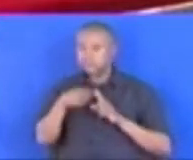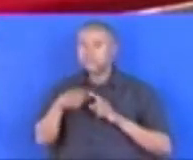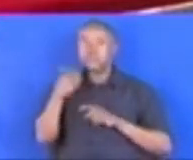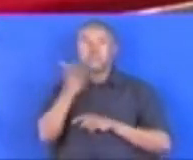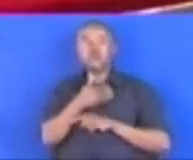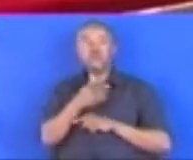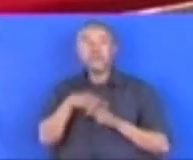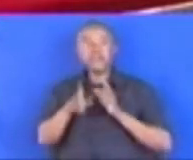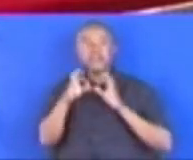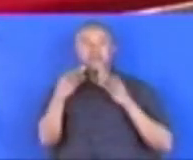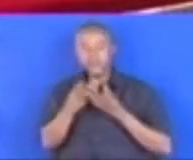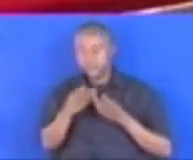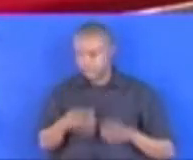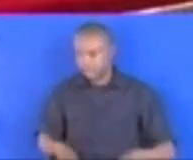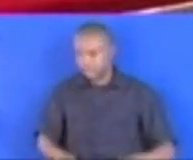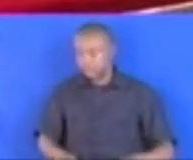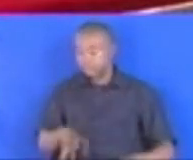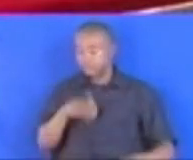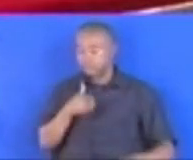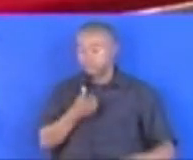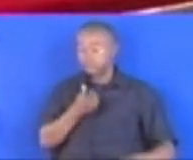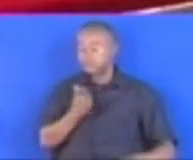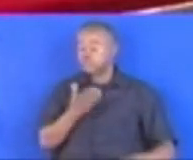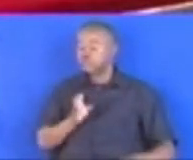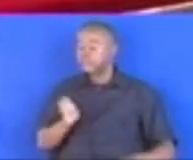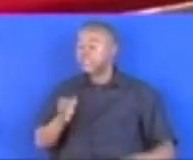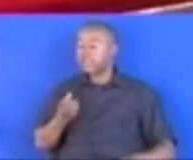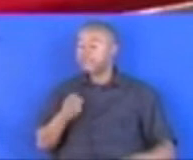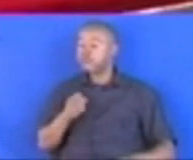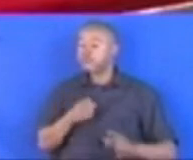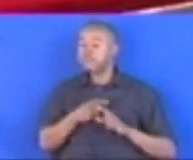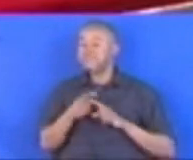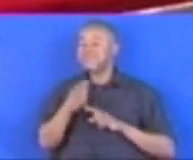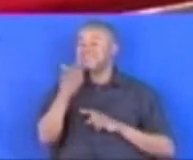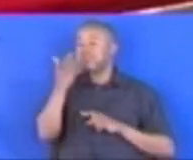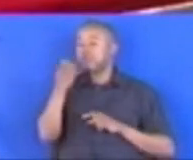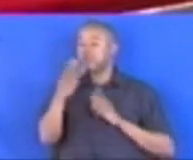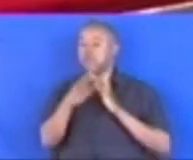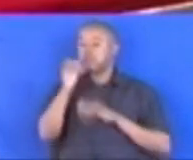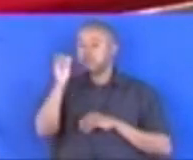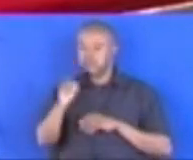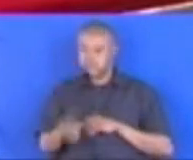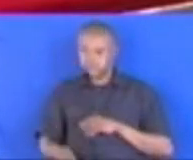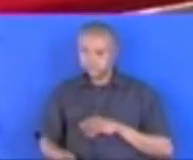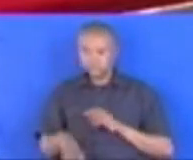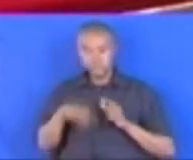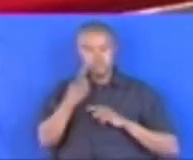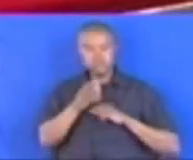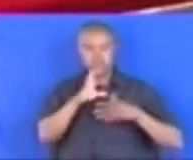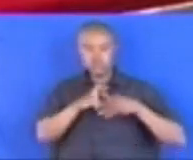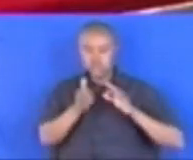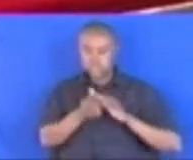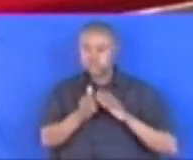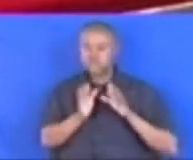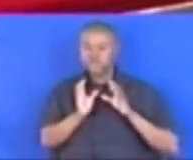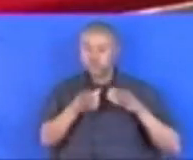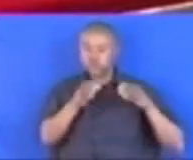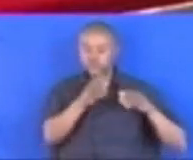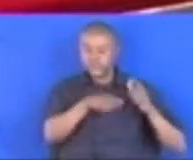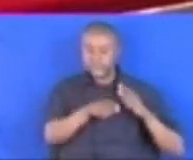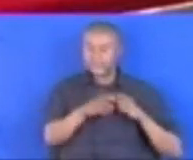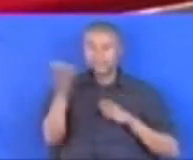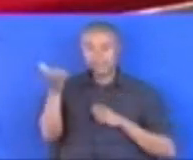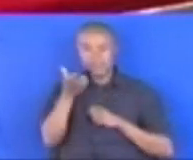familia kwa watoto. Tumetenga milioni 530. Tutaendelea kuratibu uanzishwaji wa vikundi vya malezi katika ngazi ya